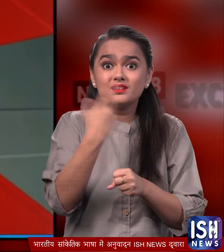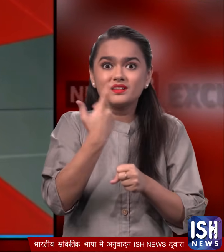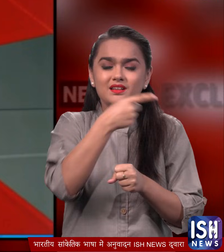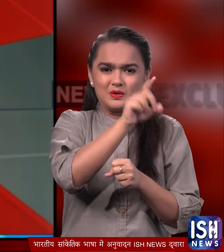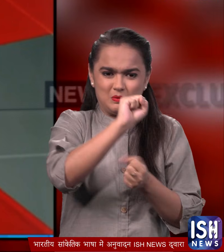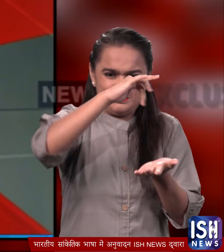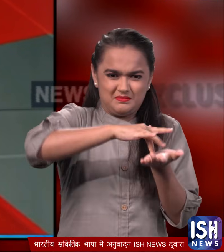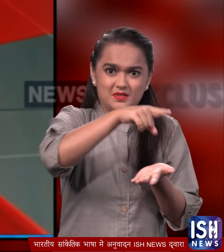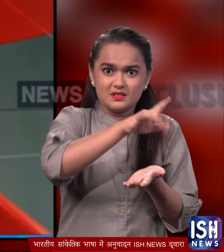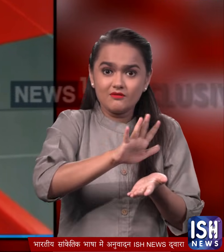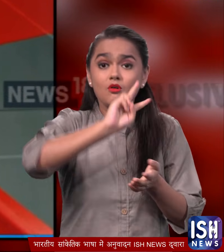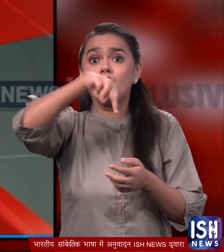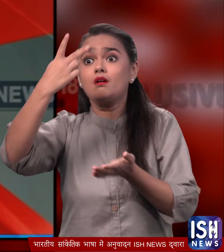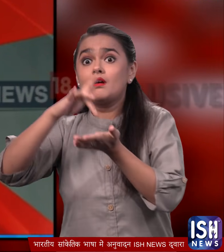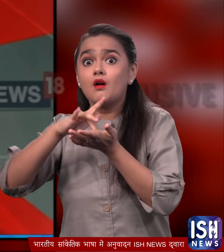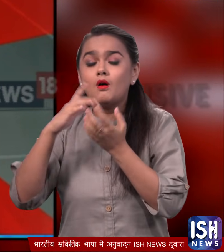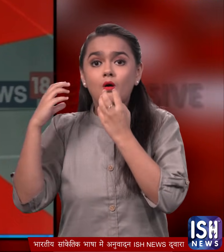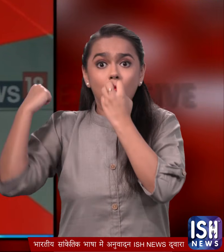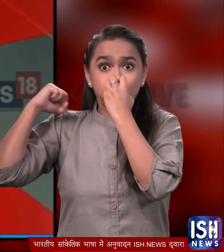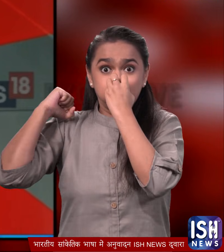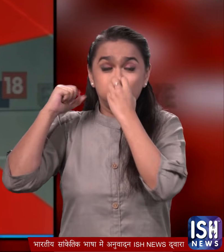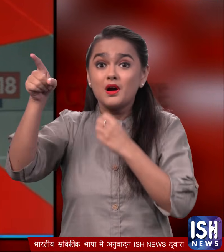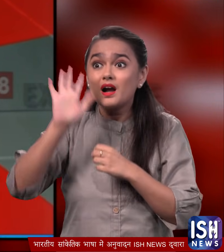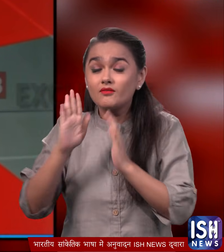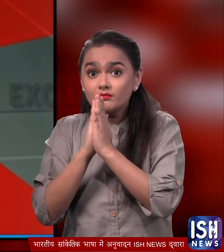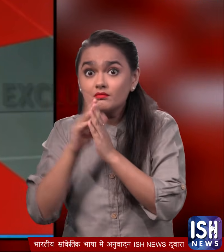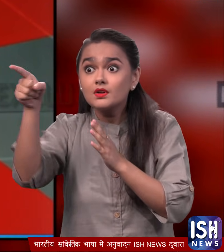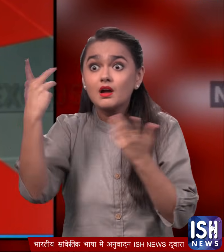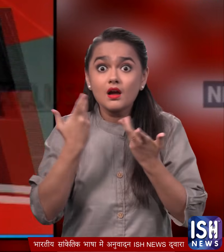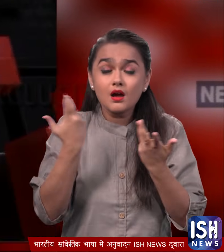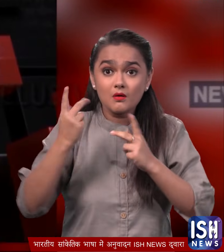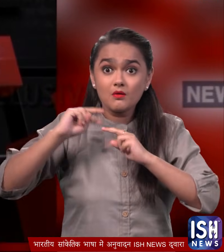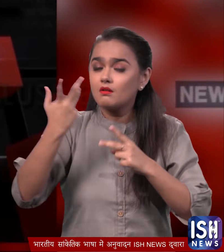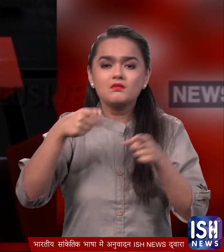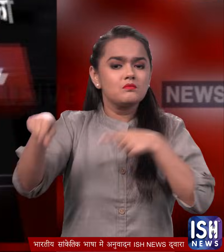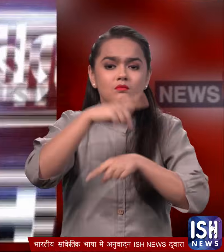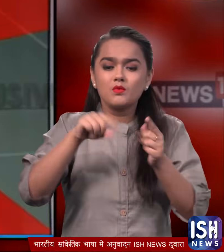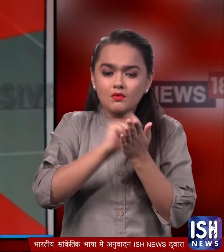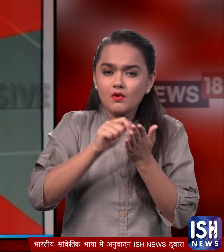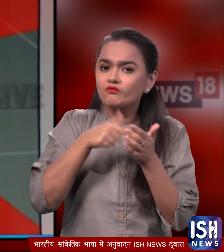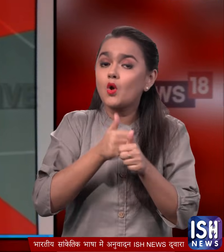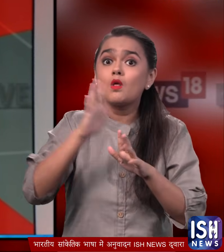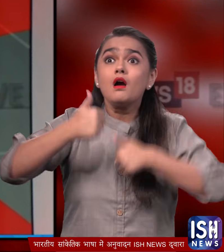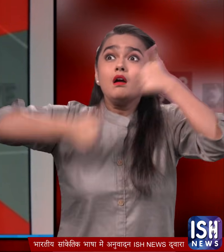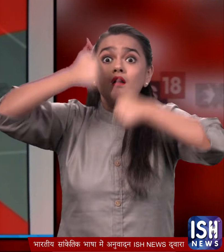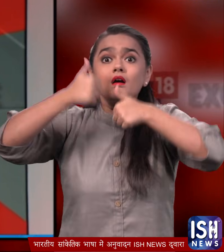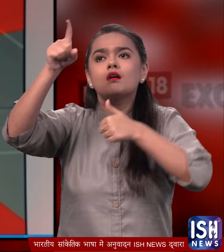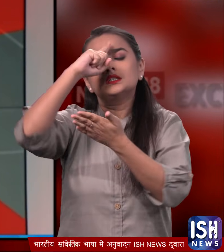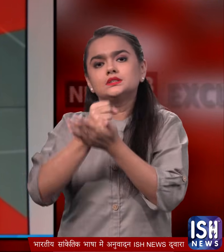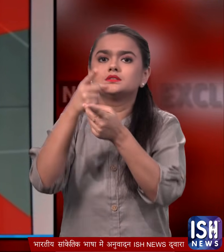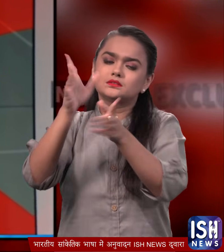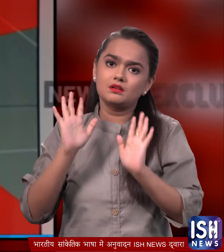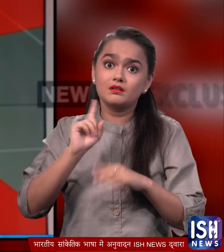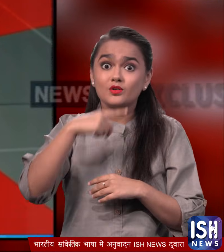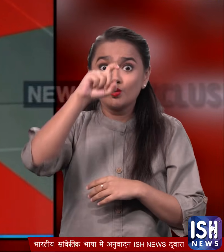मठ और प्रयागराज के बड़े हनुमान मंदिर के अगले महंत का फैसला अखाड़े के बड़े साधु ही करेंगे। गुजरात के सूरत से एक रोंगटे खड़े कर